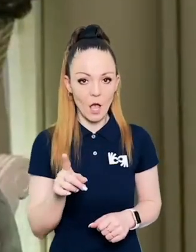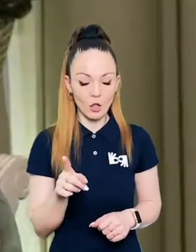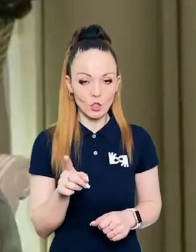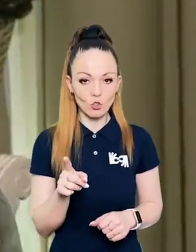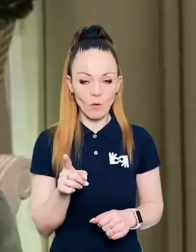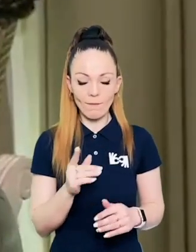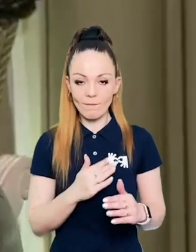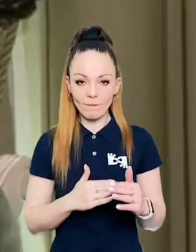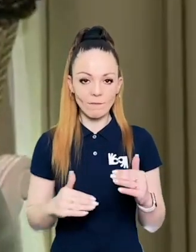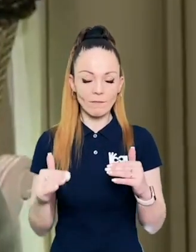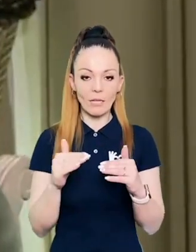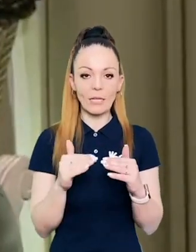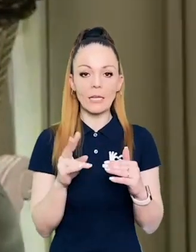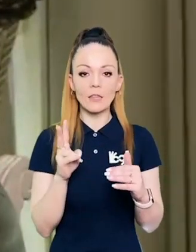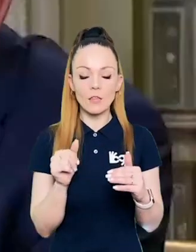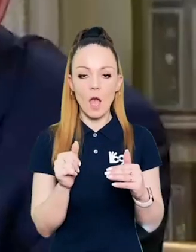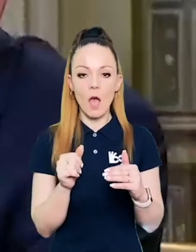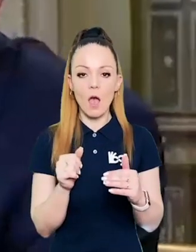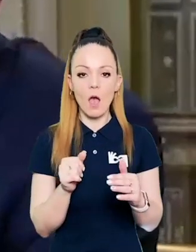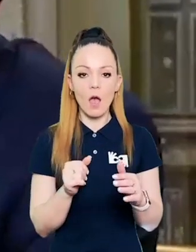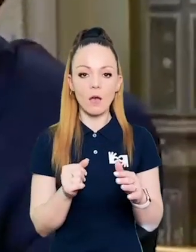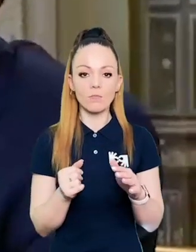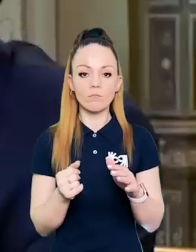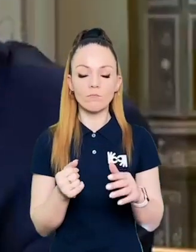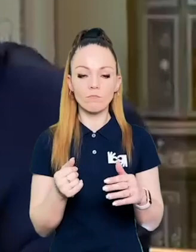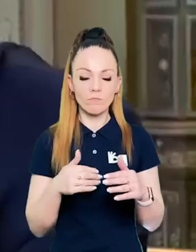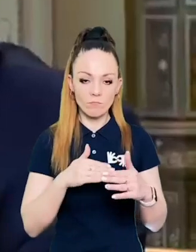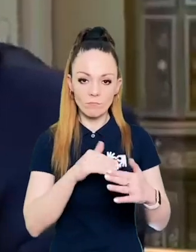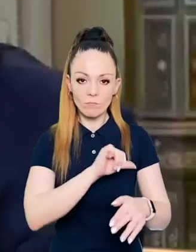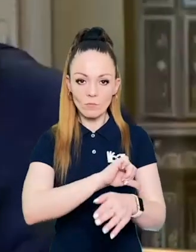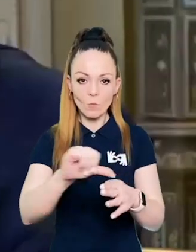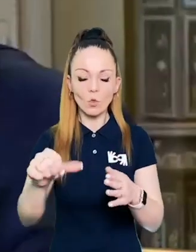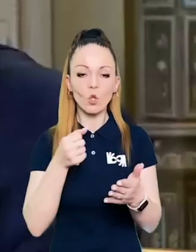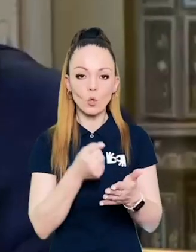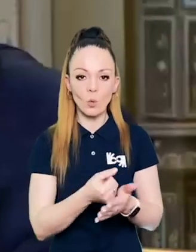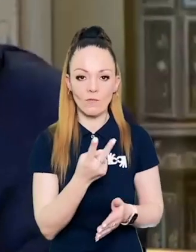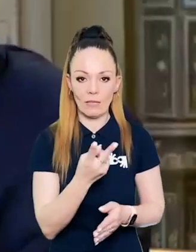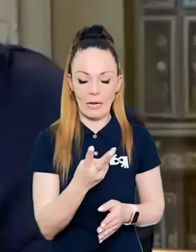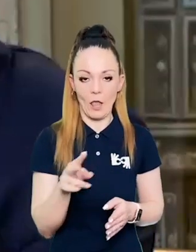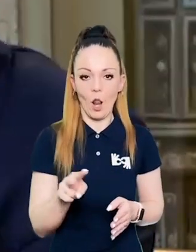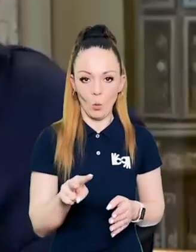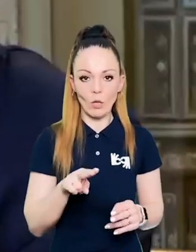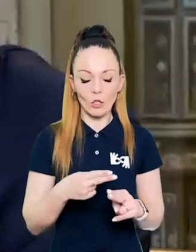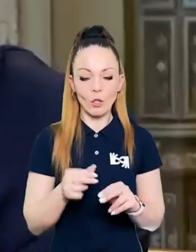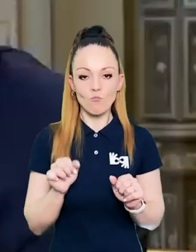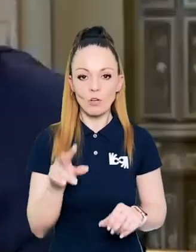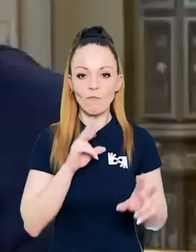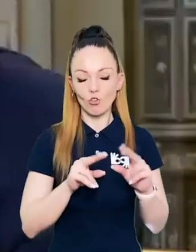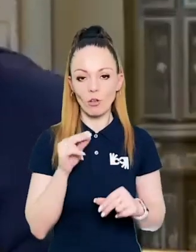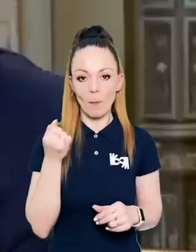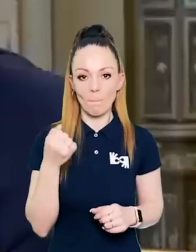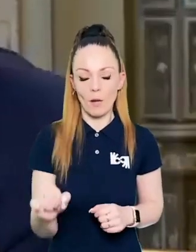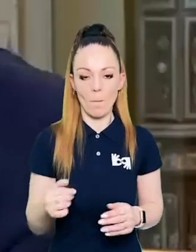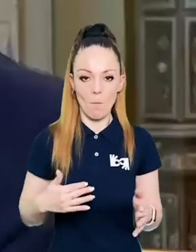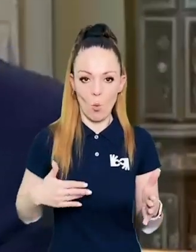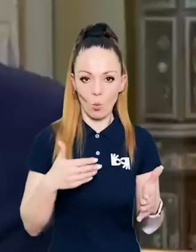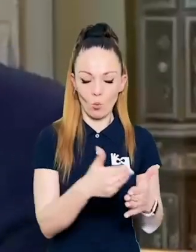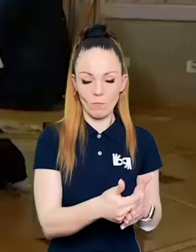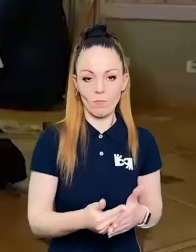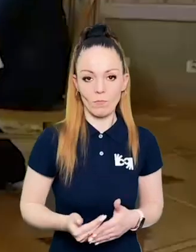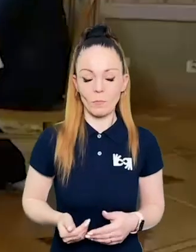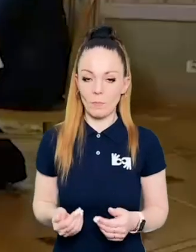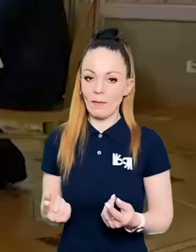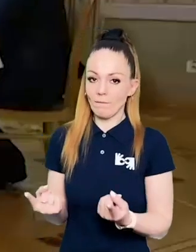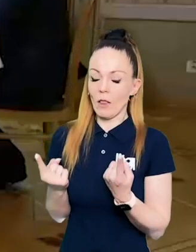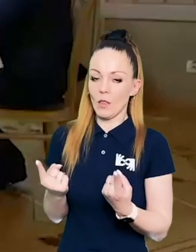сказали, що вихід на межі розмежування 23 лютого до масштабного вторгнення, це вже можна було вважати перемогою